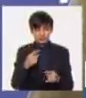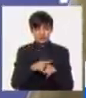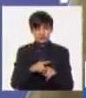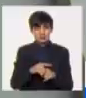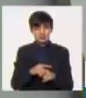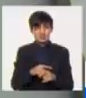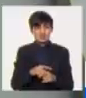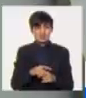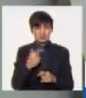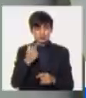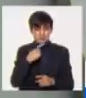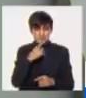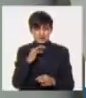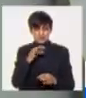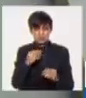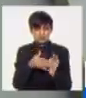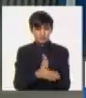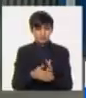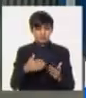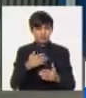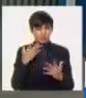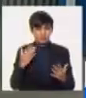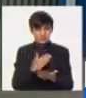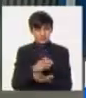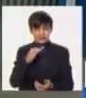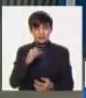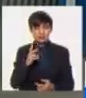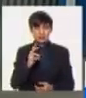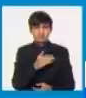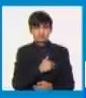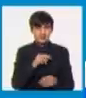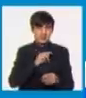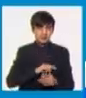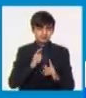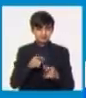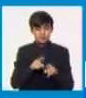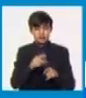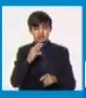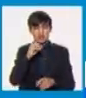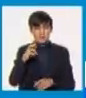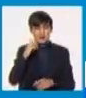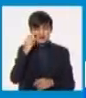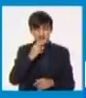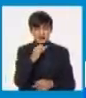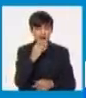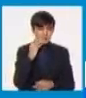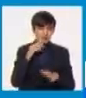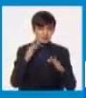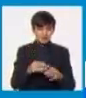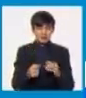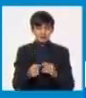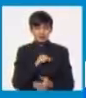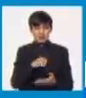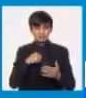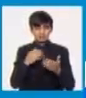грубо говоря, одни расходы и простой. Кому и когда выйти на работу, решали в оперативных штабах Нур-Султана и Алматы. В столице